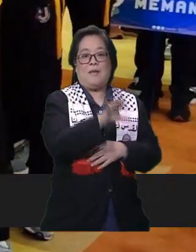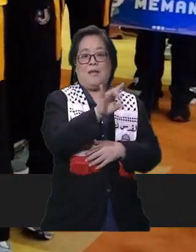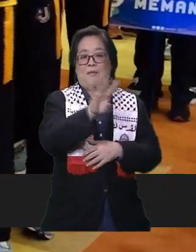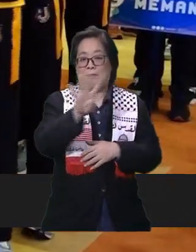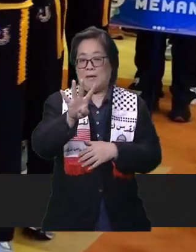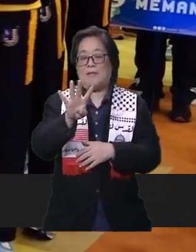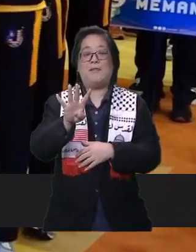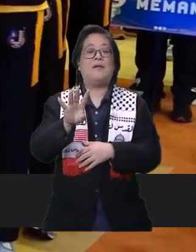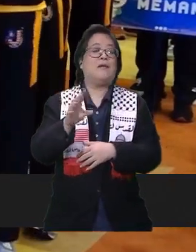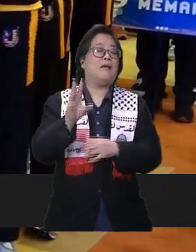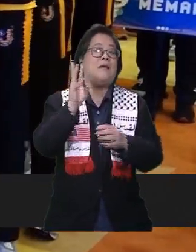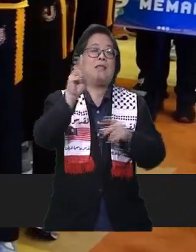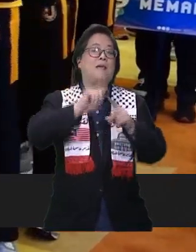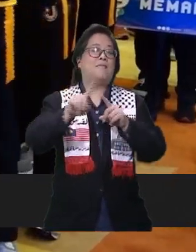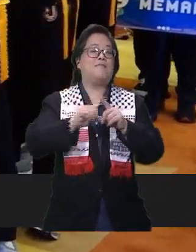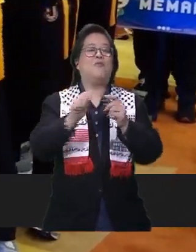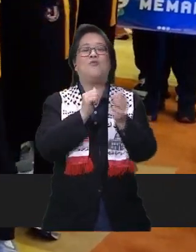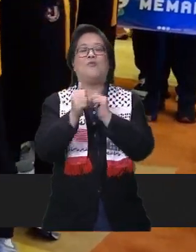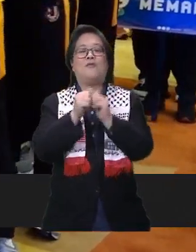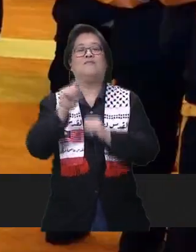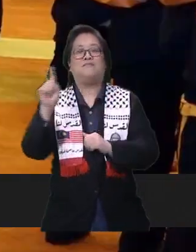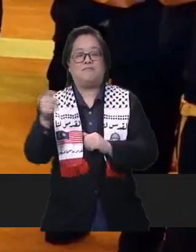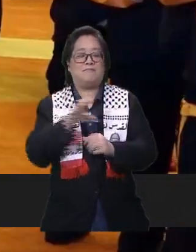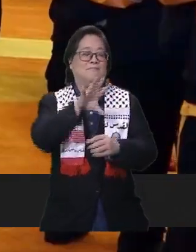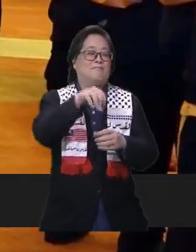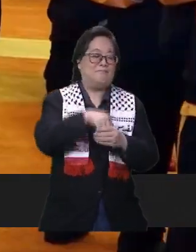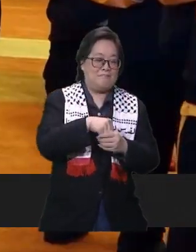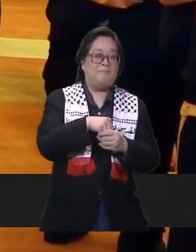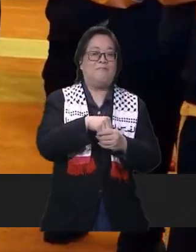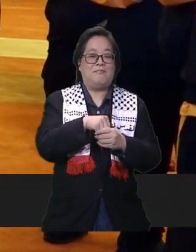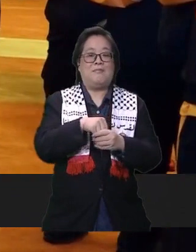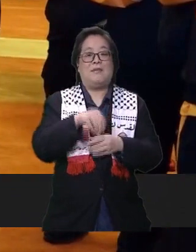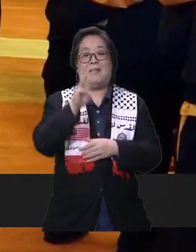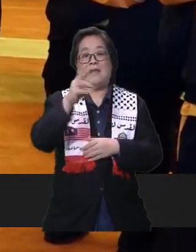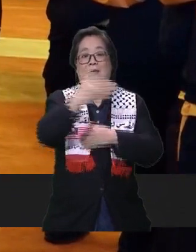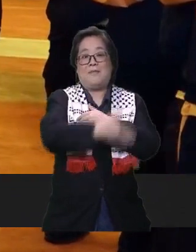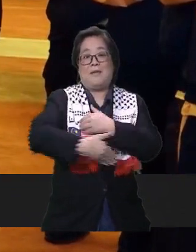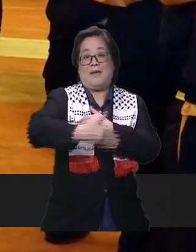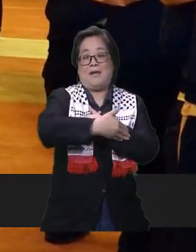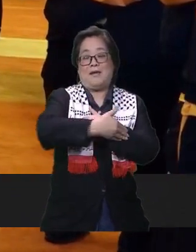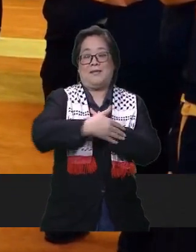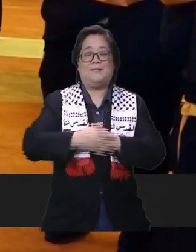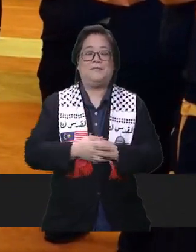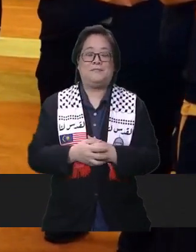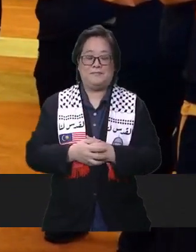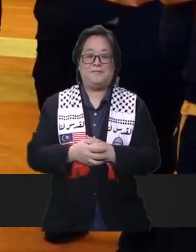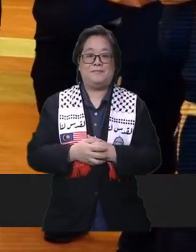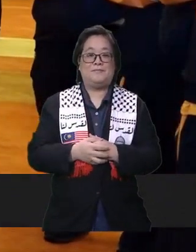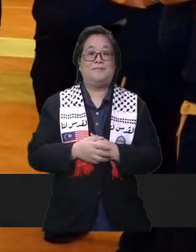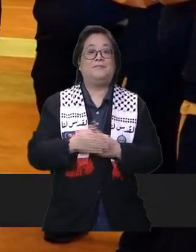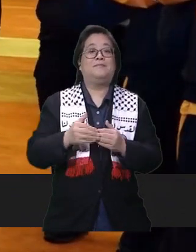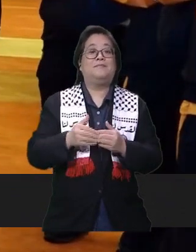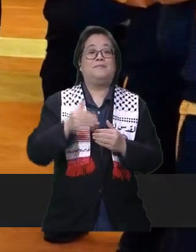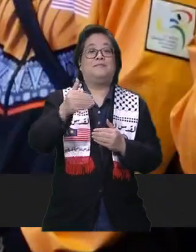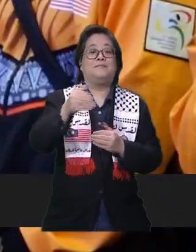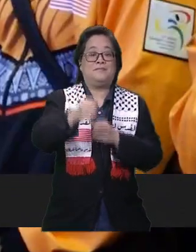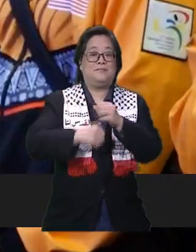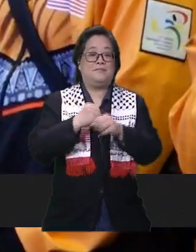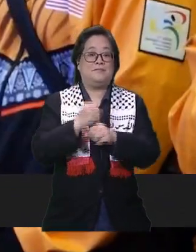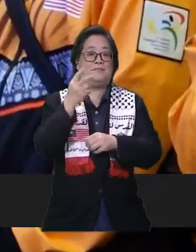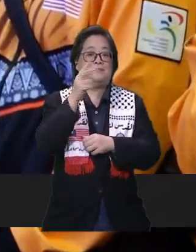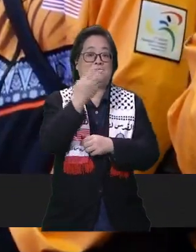1984 dengan hanya 6 jenis sukan dipertandingkan membabitkan penyertaan 6 negara pada edisi ketiga itu sebelum menganjurkannya pada